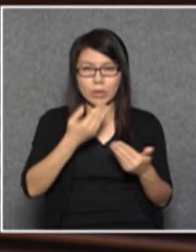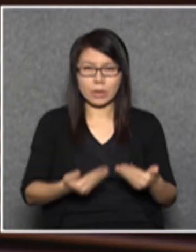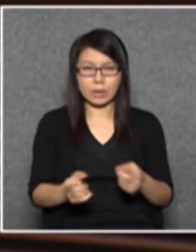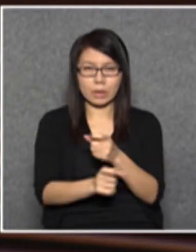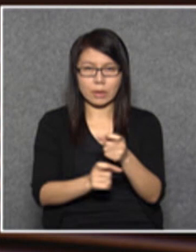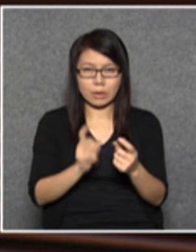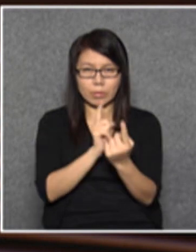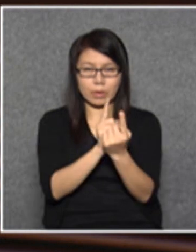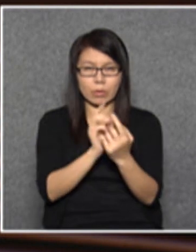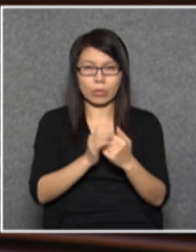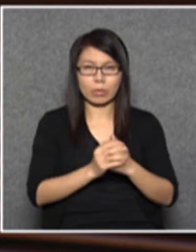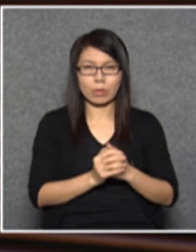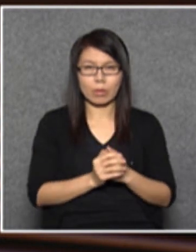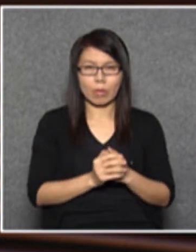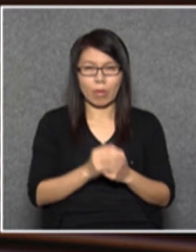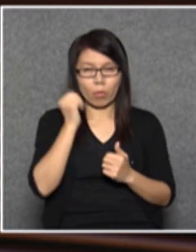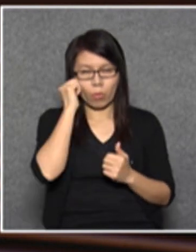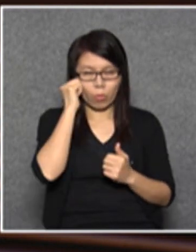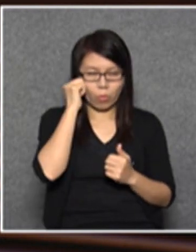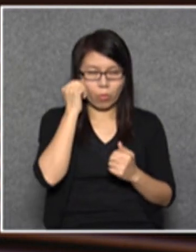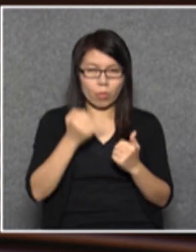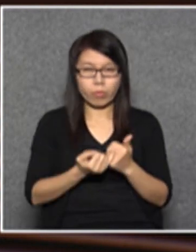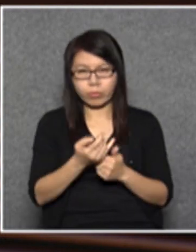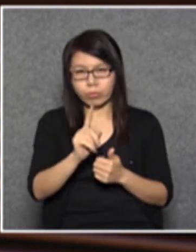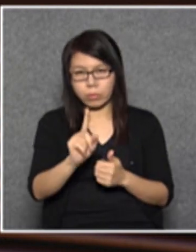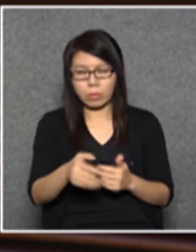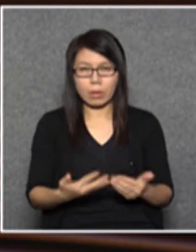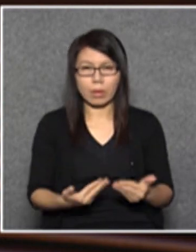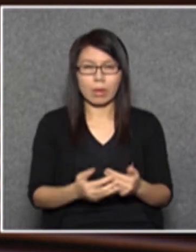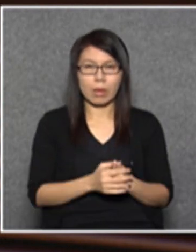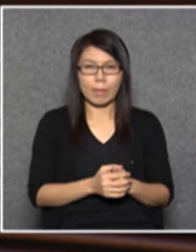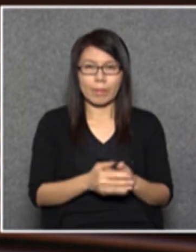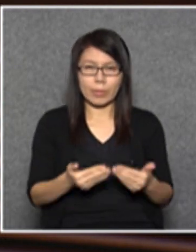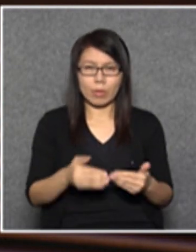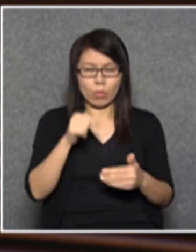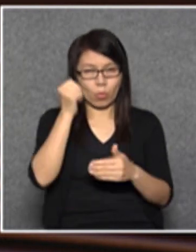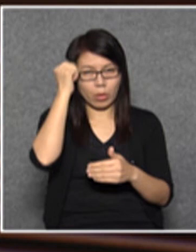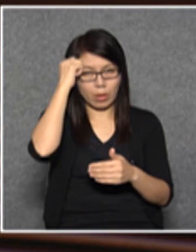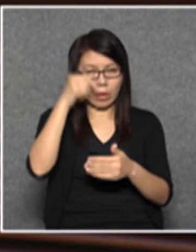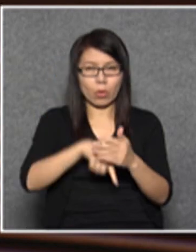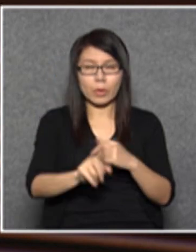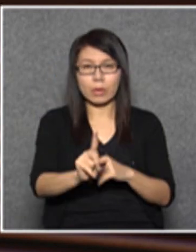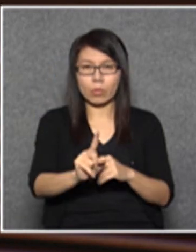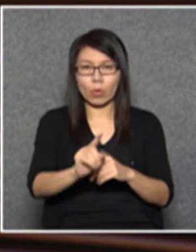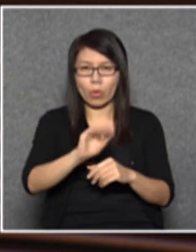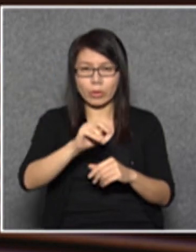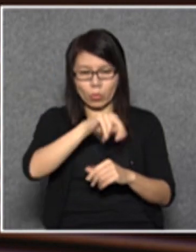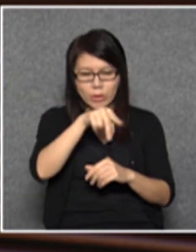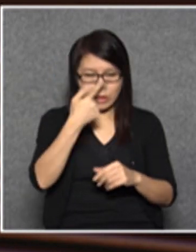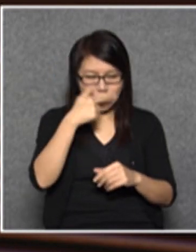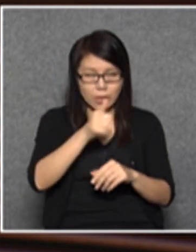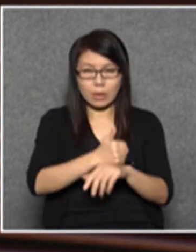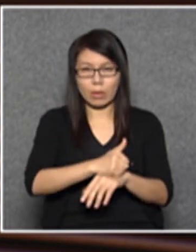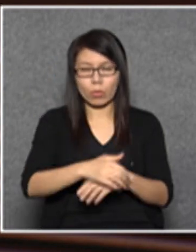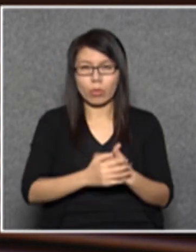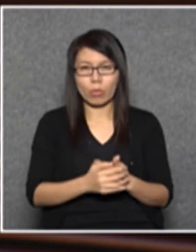面對的挑戰和困難，在這個困難之中，我們怎麼找出新的機會呢？